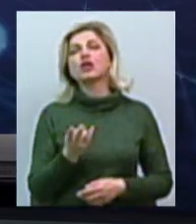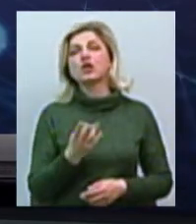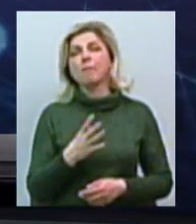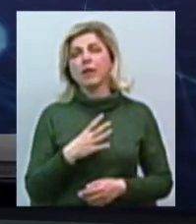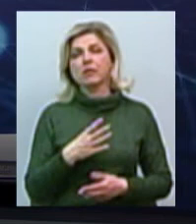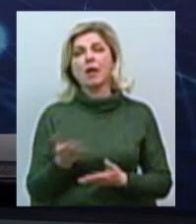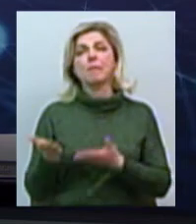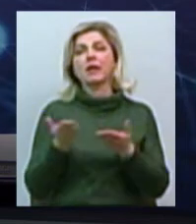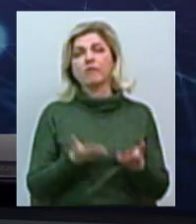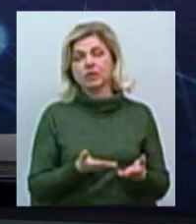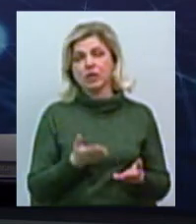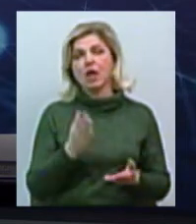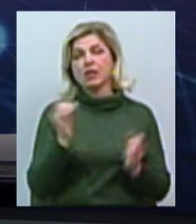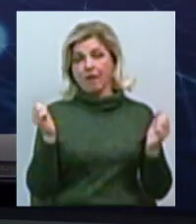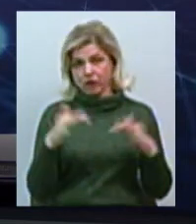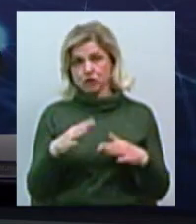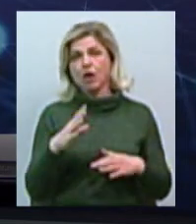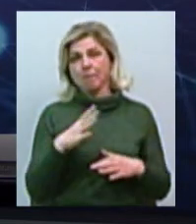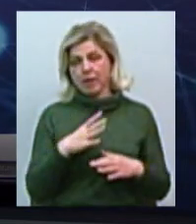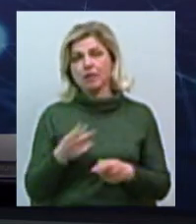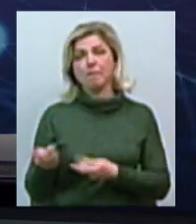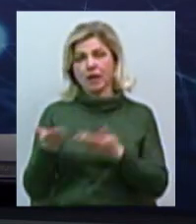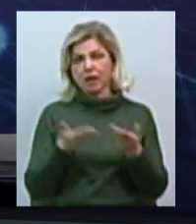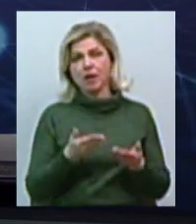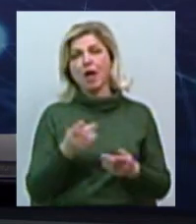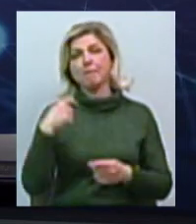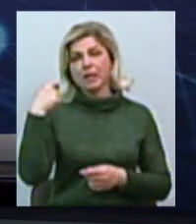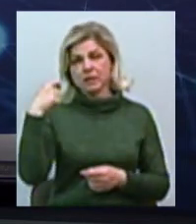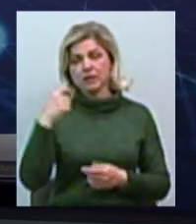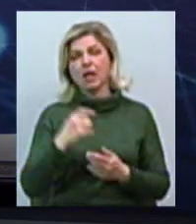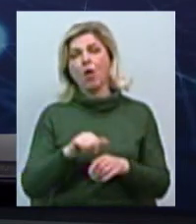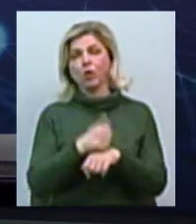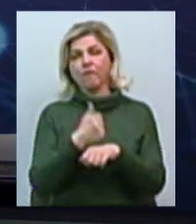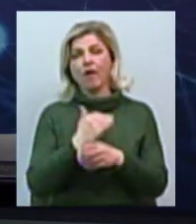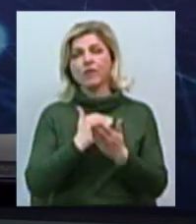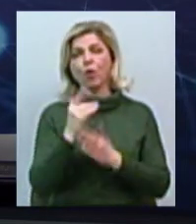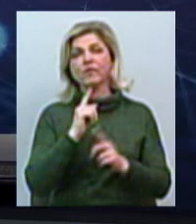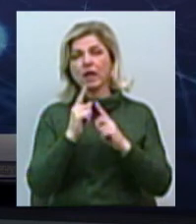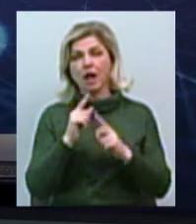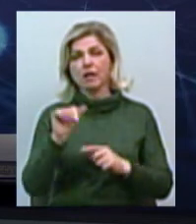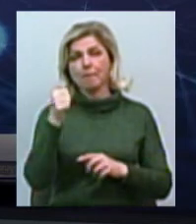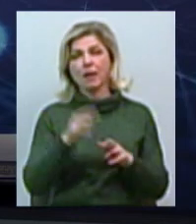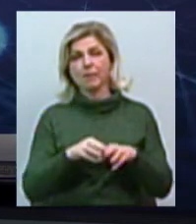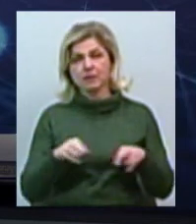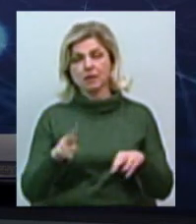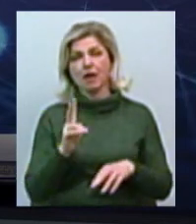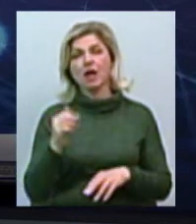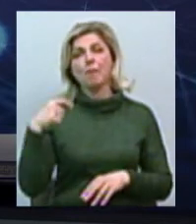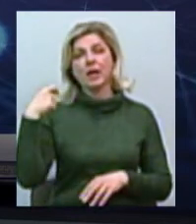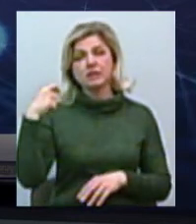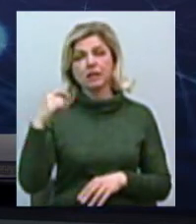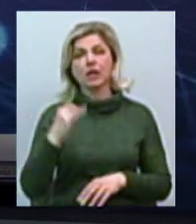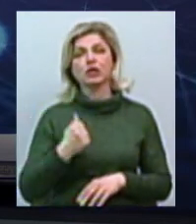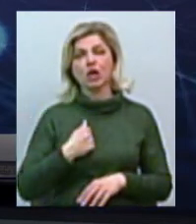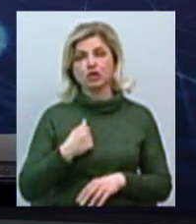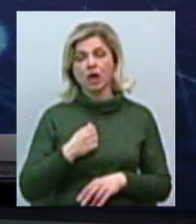запрошений президент України, голова Верховної Ради України і прем'єр-міністр. Президент, на жаль, і голова Верховної Ради